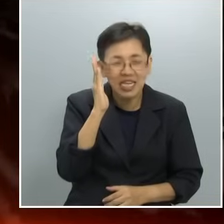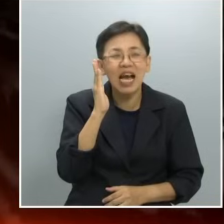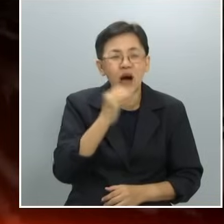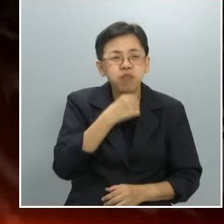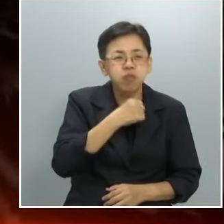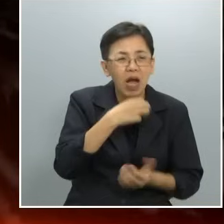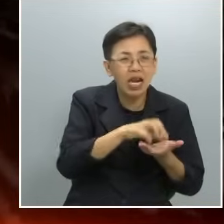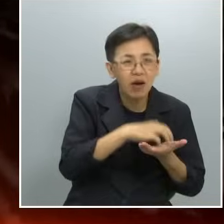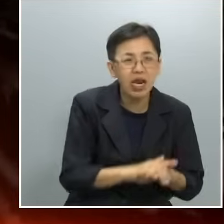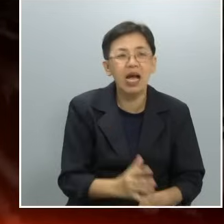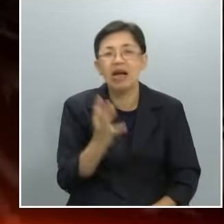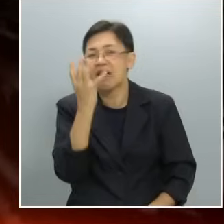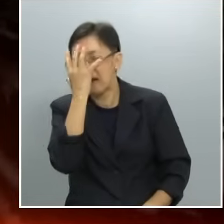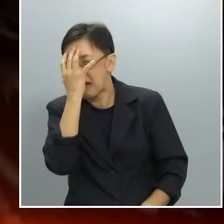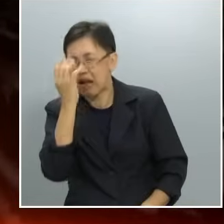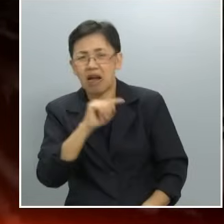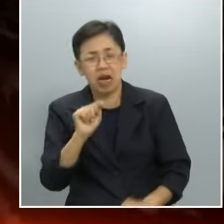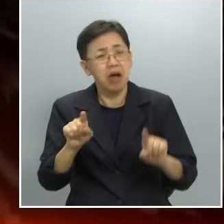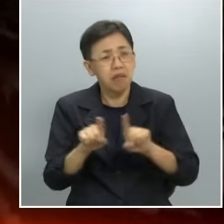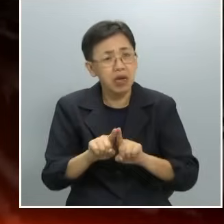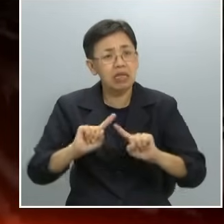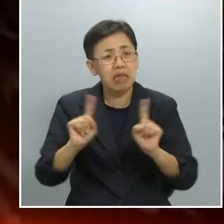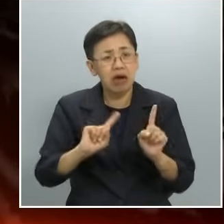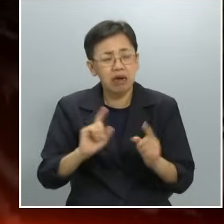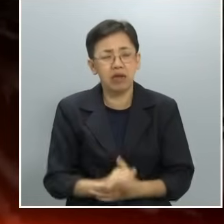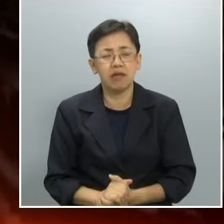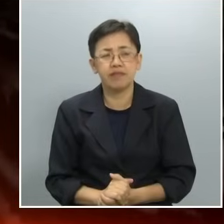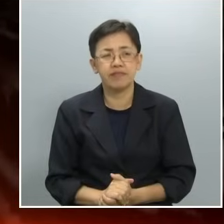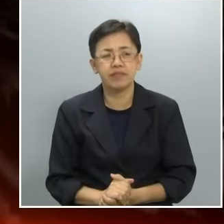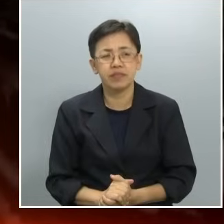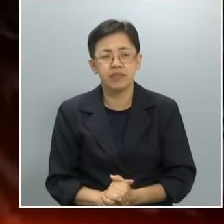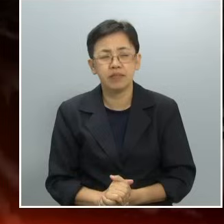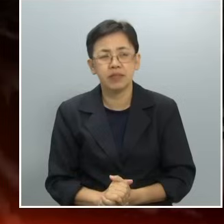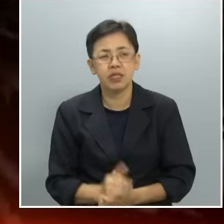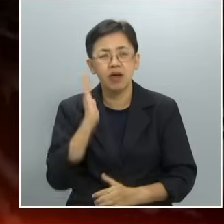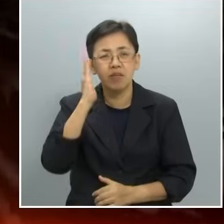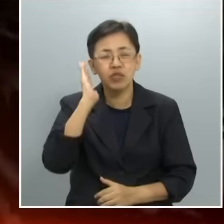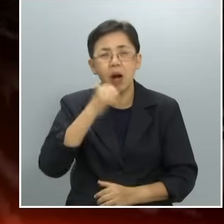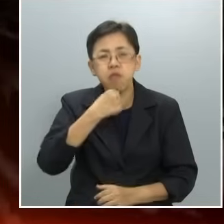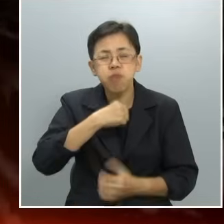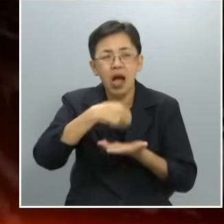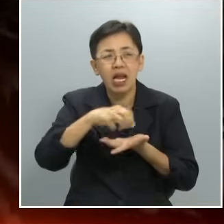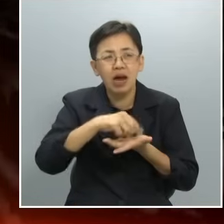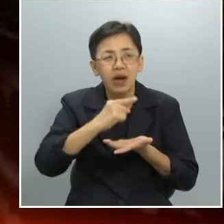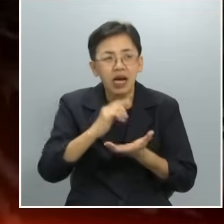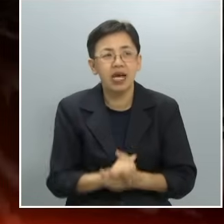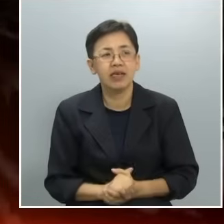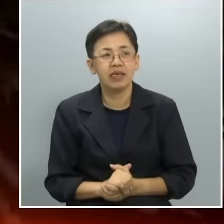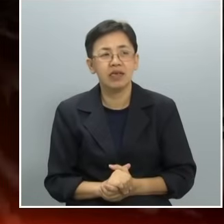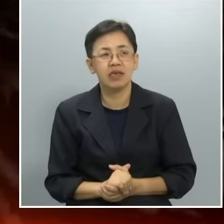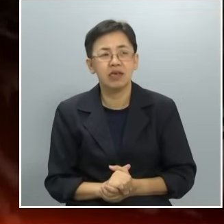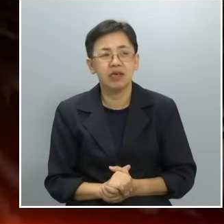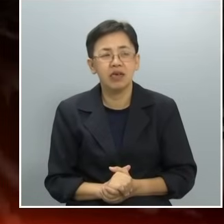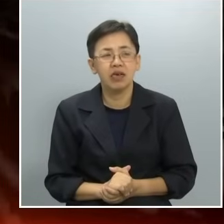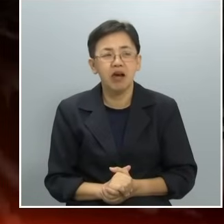ากากที่เจอเนี่ยมันเหมือนหรือมันต่างยังไงทางซ้ายเนี่ยที่คุณวิเชียนเล่านะคะก็คือที่เจอเนี่ยบอกเป็นกระ